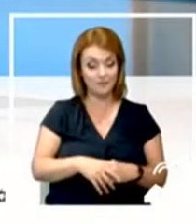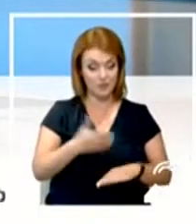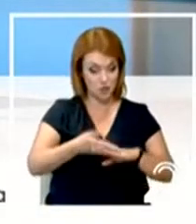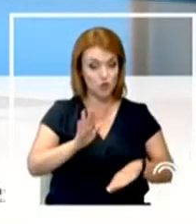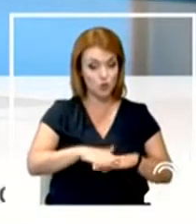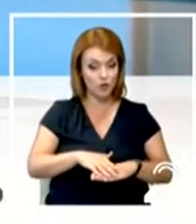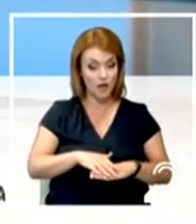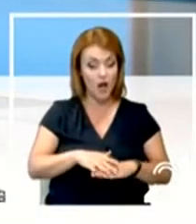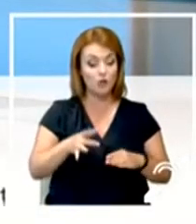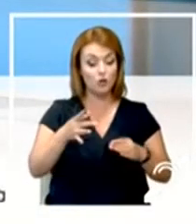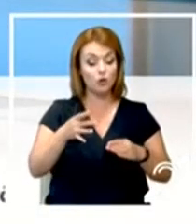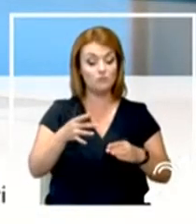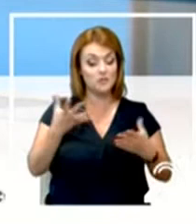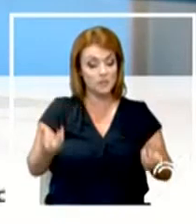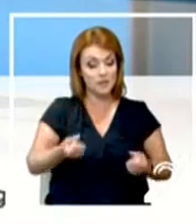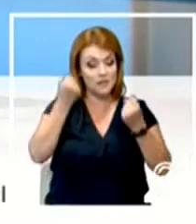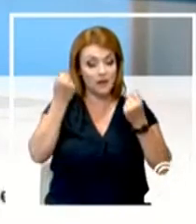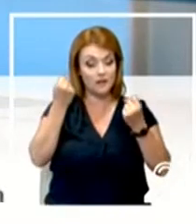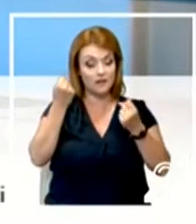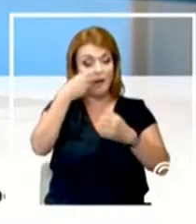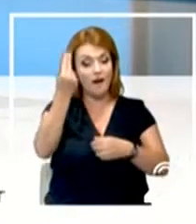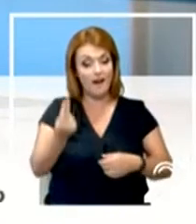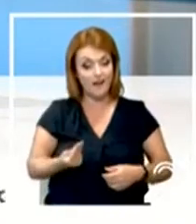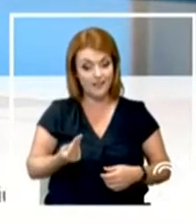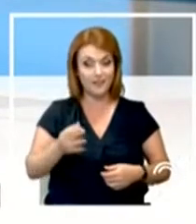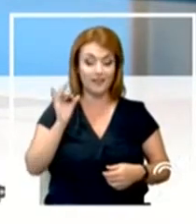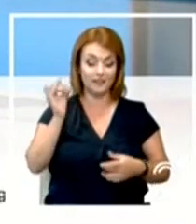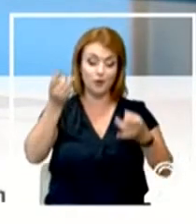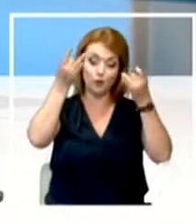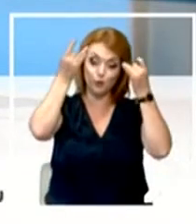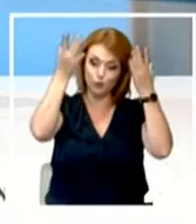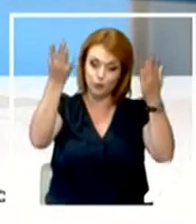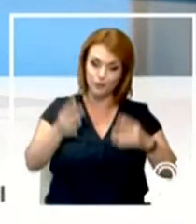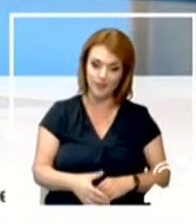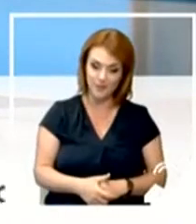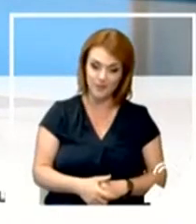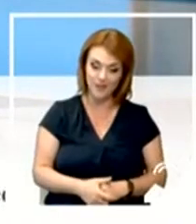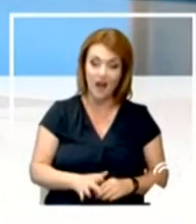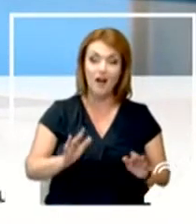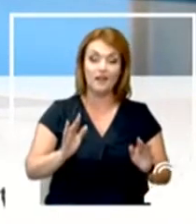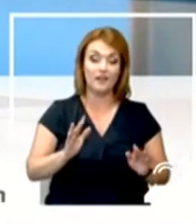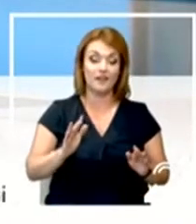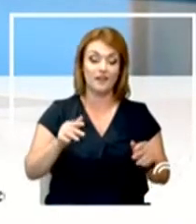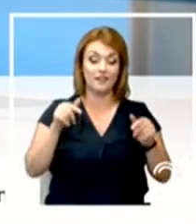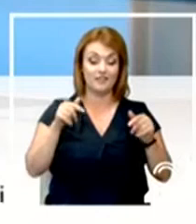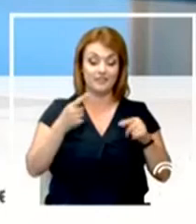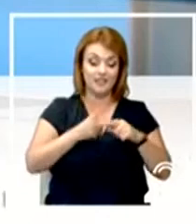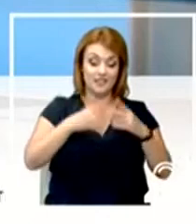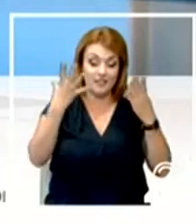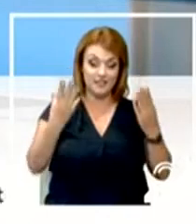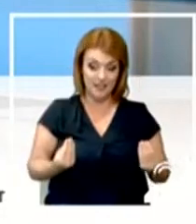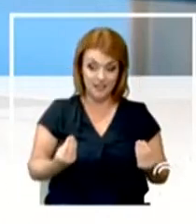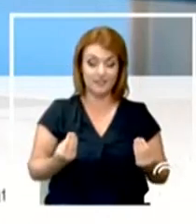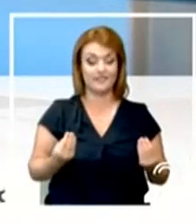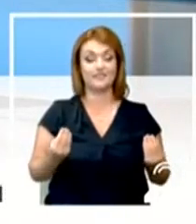minte și suflet. Asta au demonstrat mai mulți scriitori din Cernăuți și Suceava, care s-au reîntâlnit la Cenaclul Literar